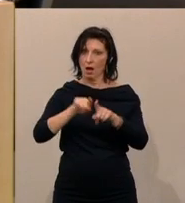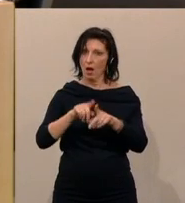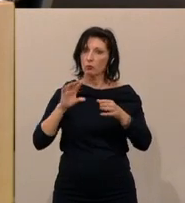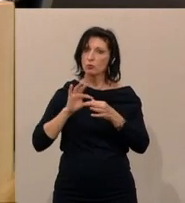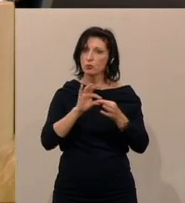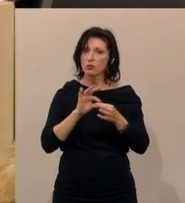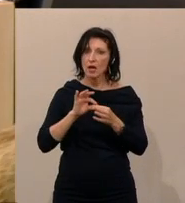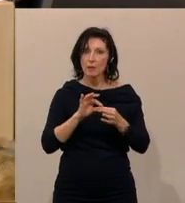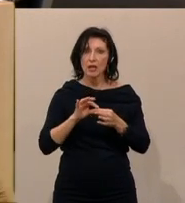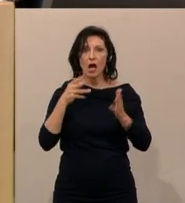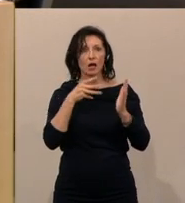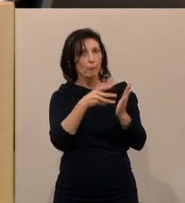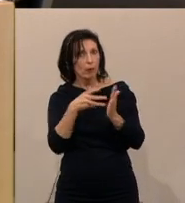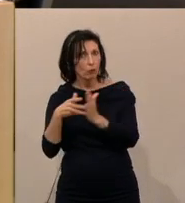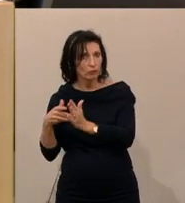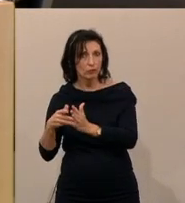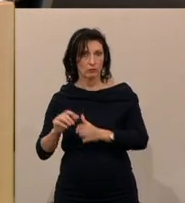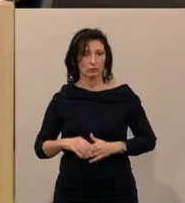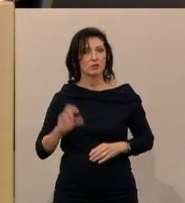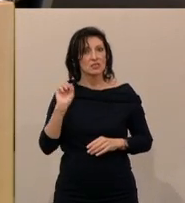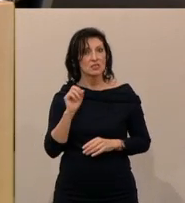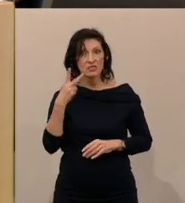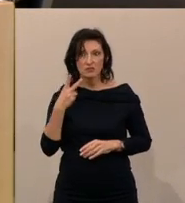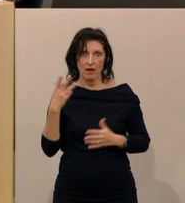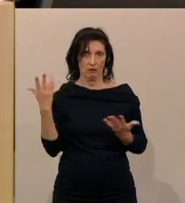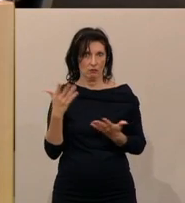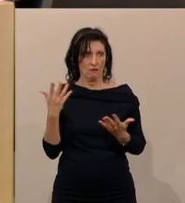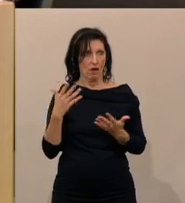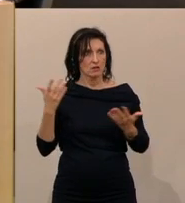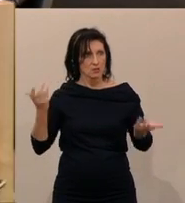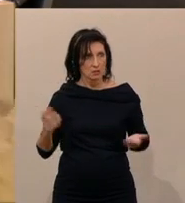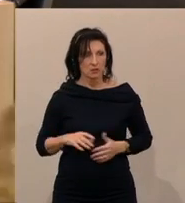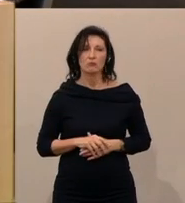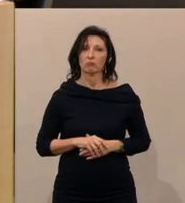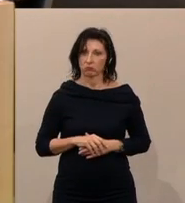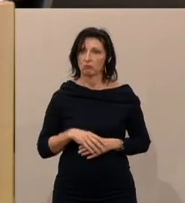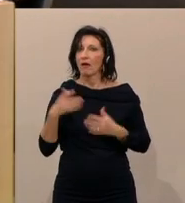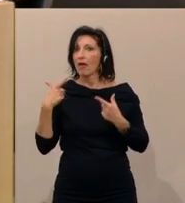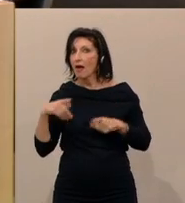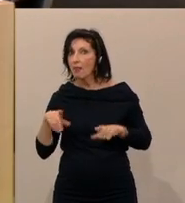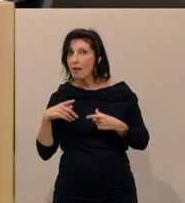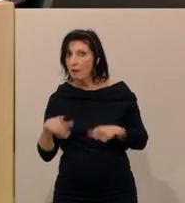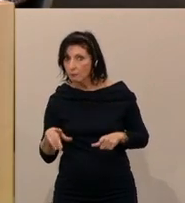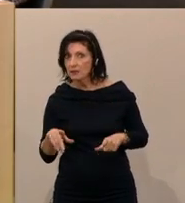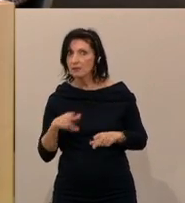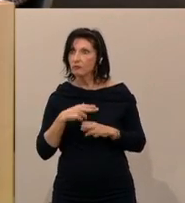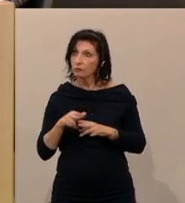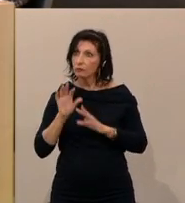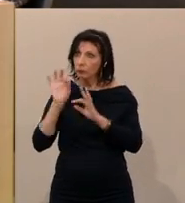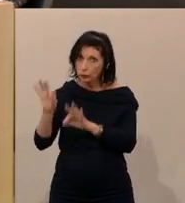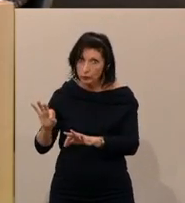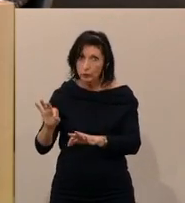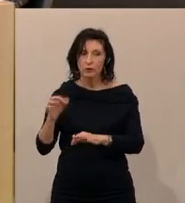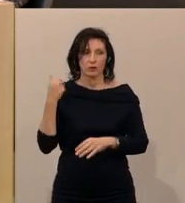für die gefragten Überprüfungen, deren Zweck und die dafür zur Verfügung stehenden Befugnisse der Sicherheitsbehörden ich schon